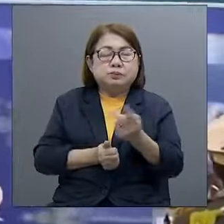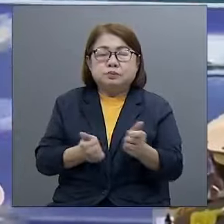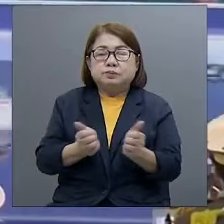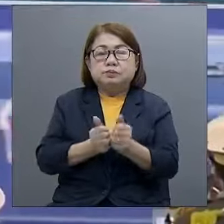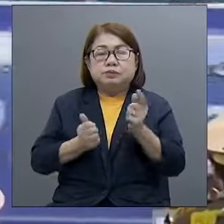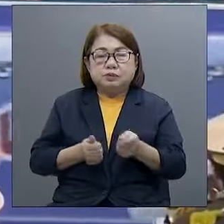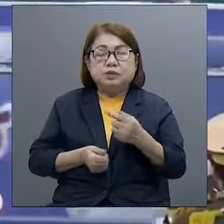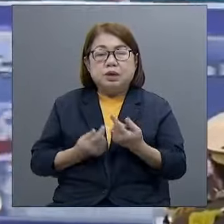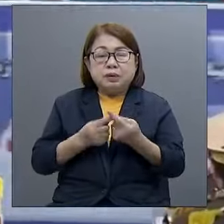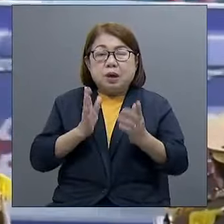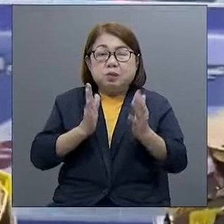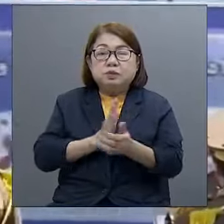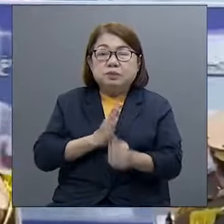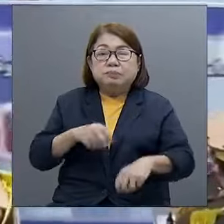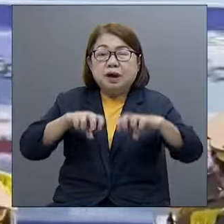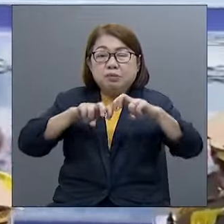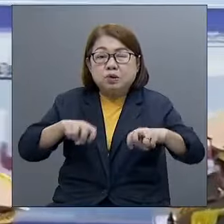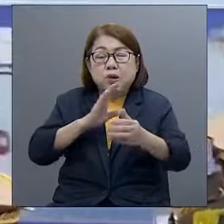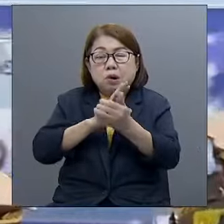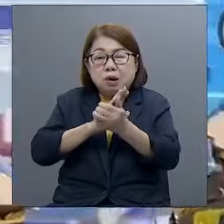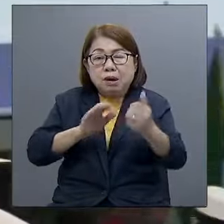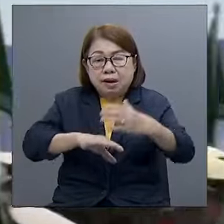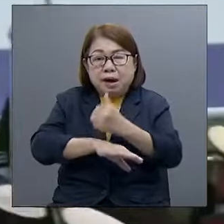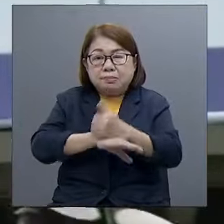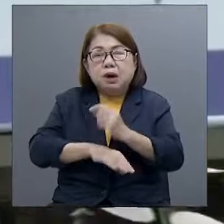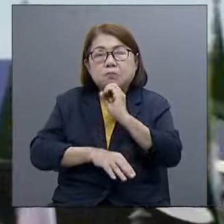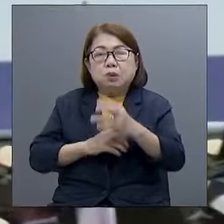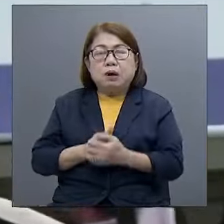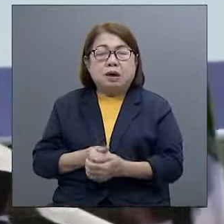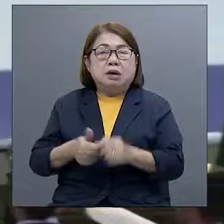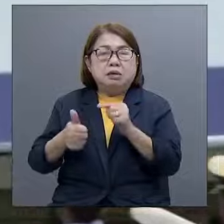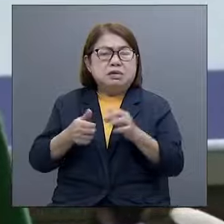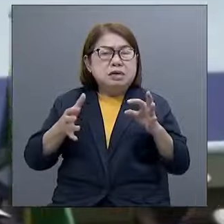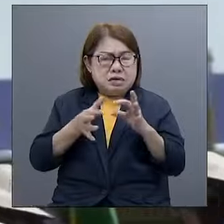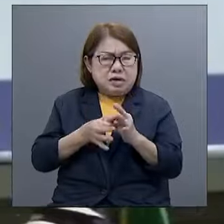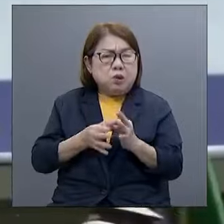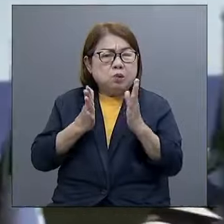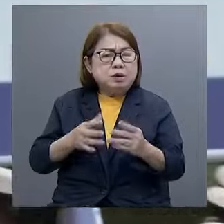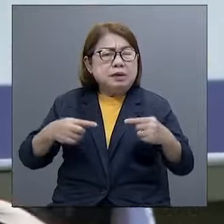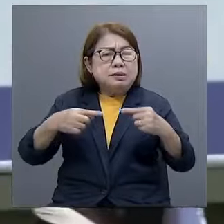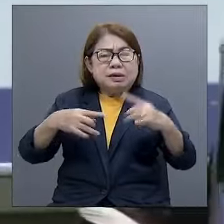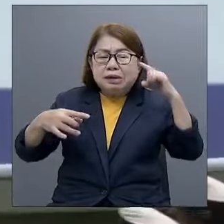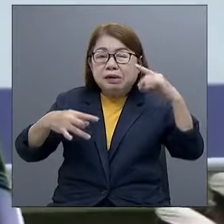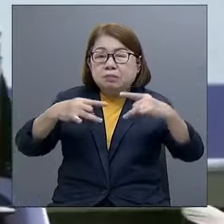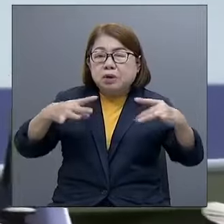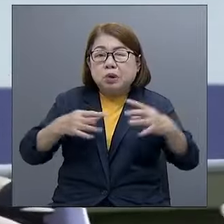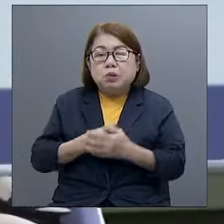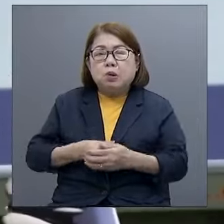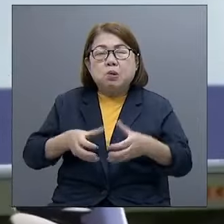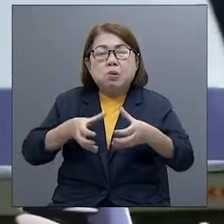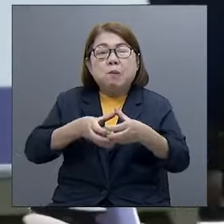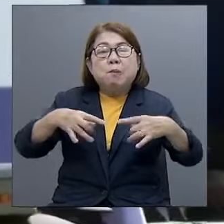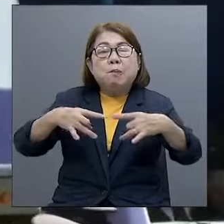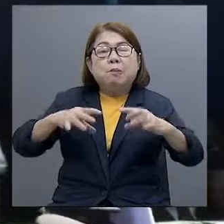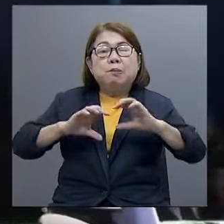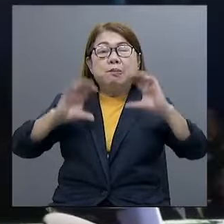เคราะห์การเมืองของอิหร่านมองว่าราอิซีเป็นคนที่เกี่ยวข้องกับการสังหารผู้เห็นต่างหรือผู้ที่อยู่คนละขั้วกับฝั่งของรัฐบาลมาก